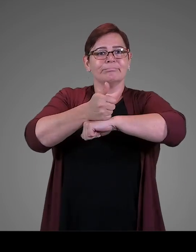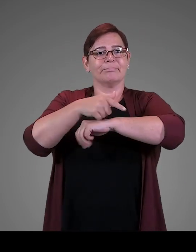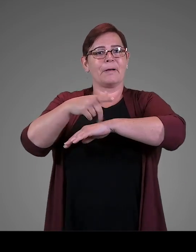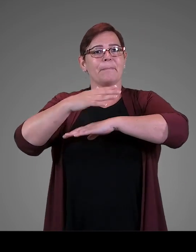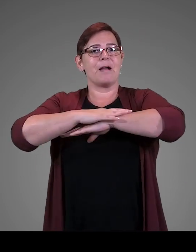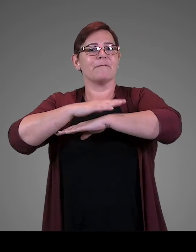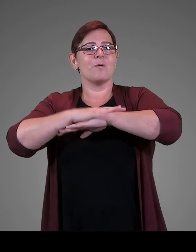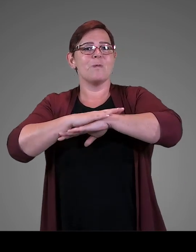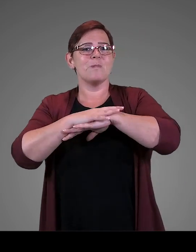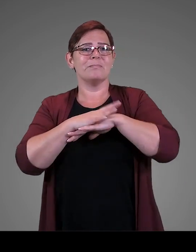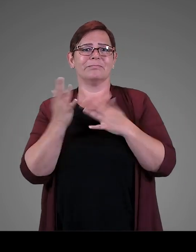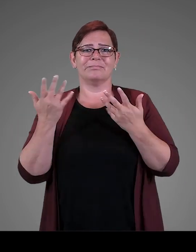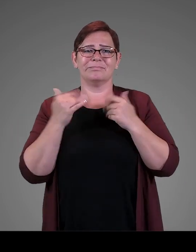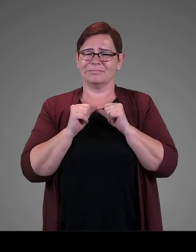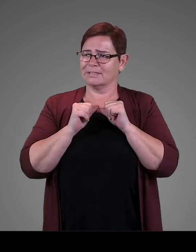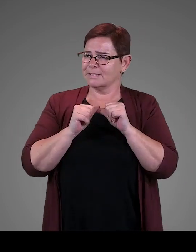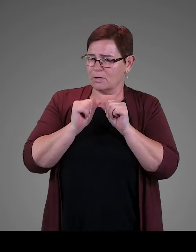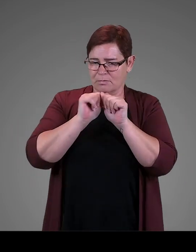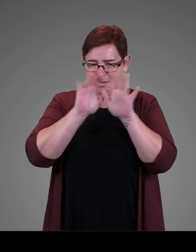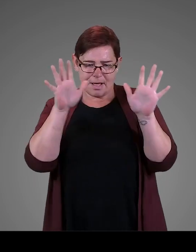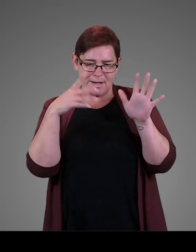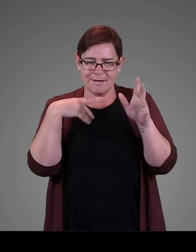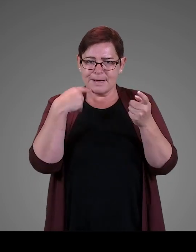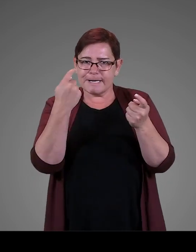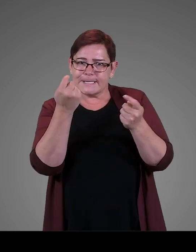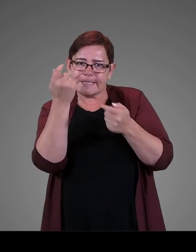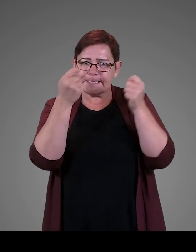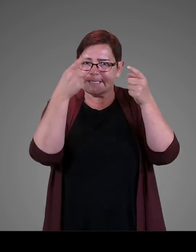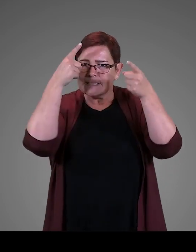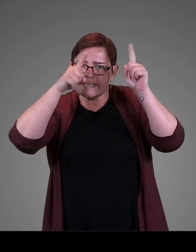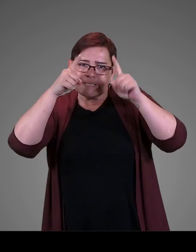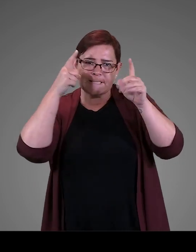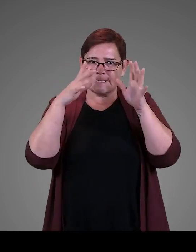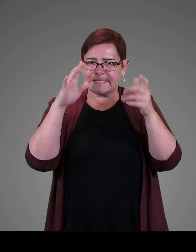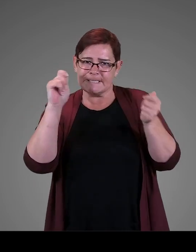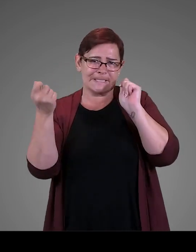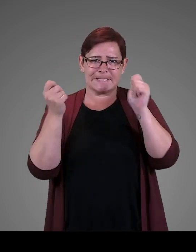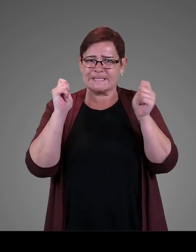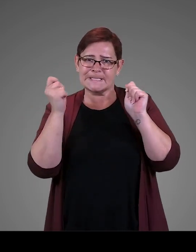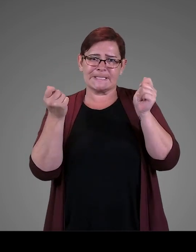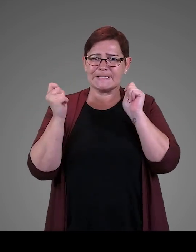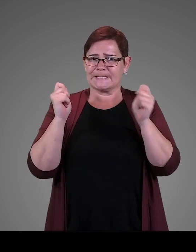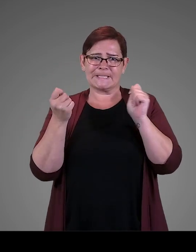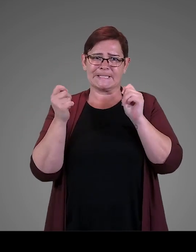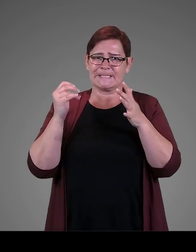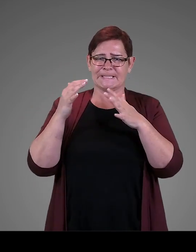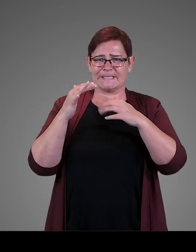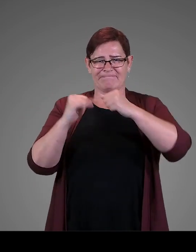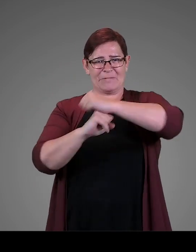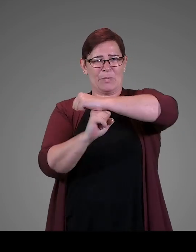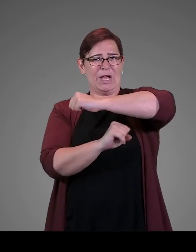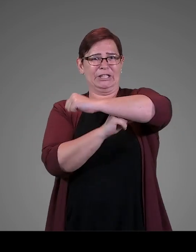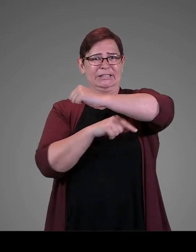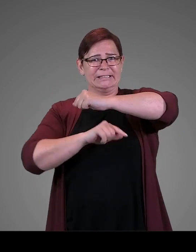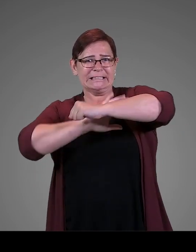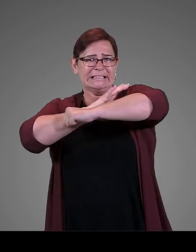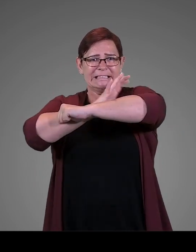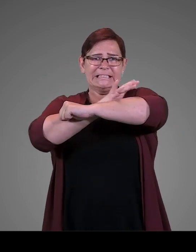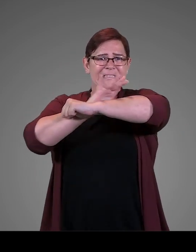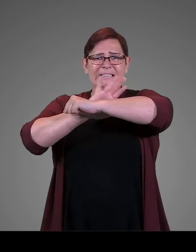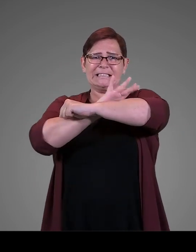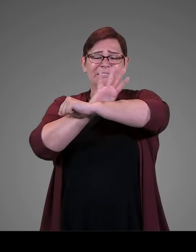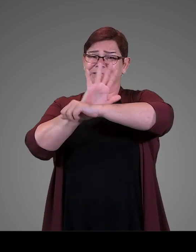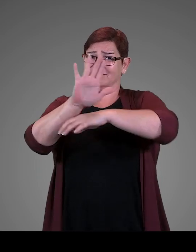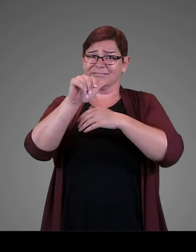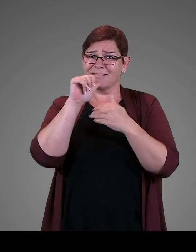Ben, c'est un beau mix entre une fierté et un défi constant. Mais je pense l'idée d'avoir pu